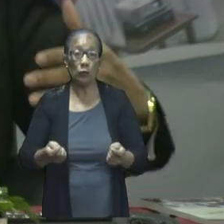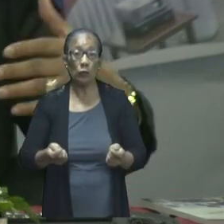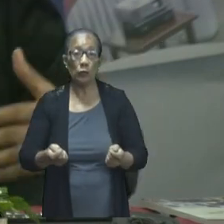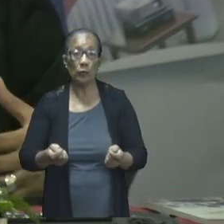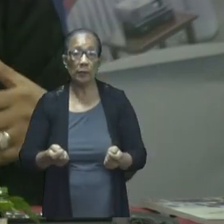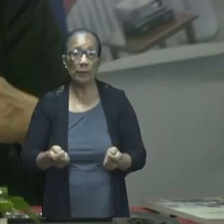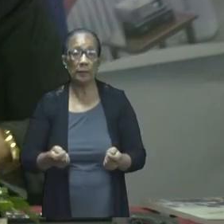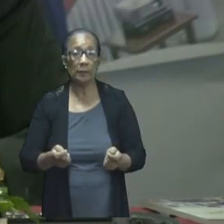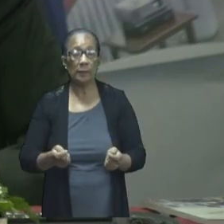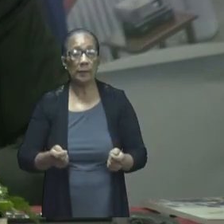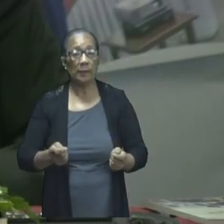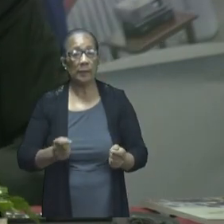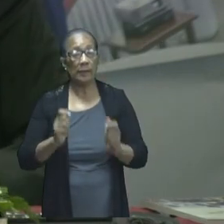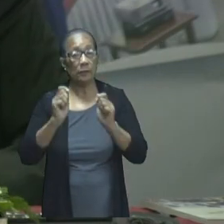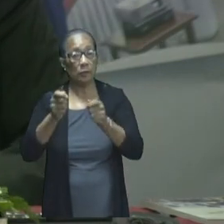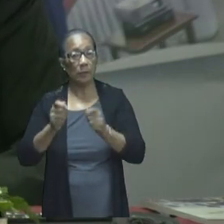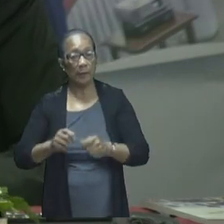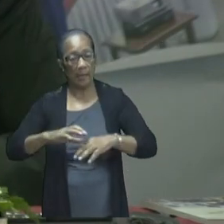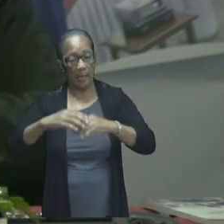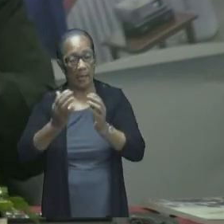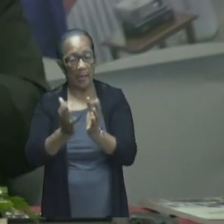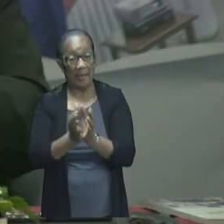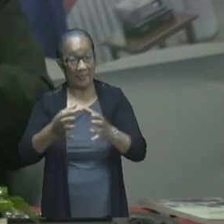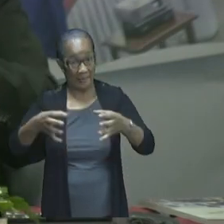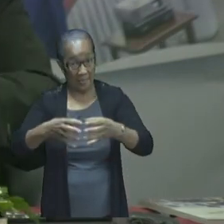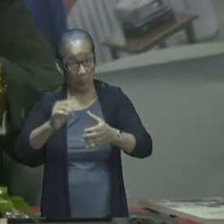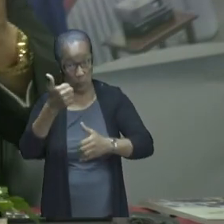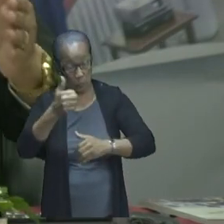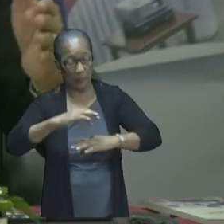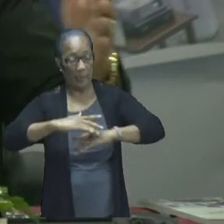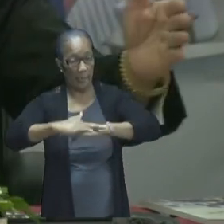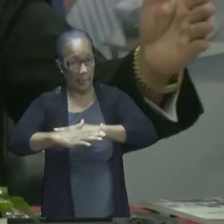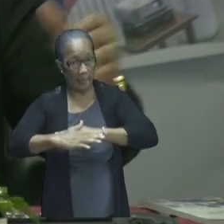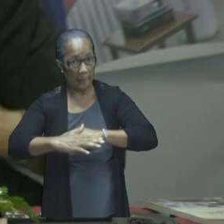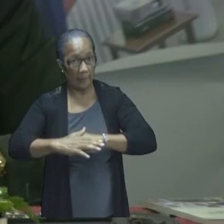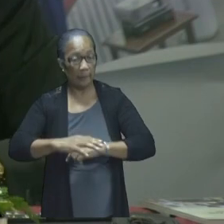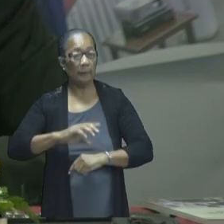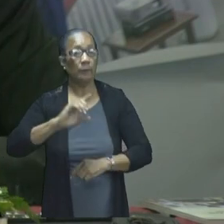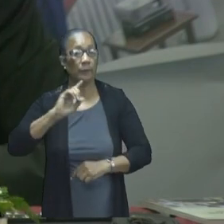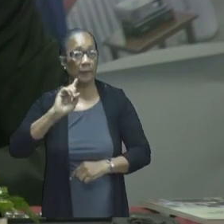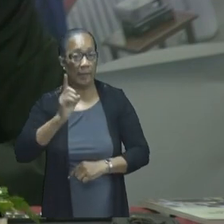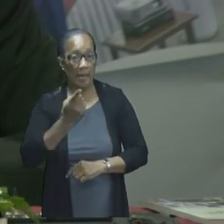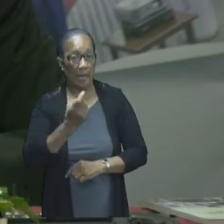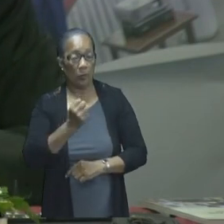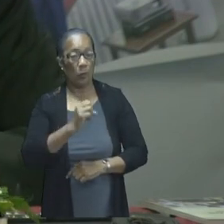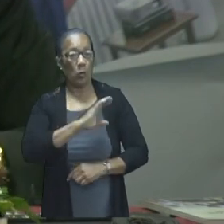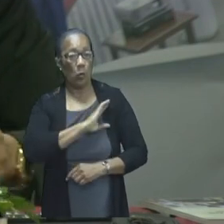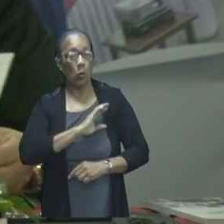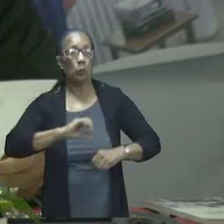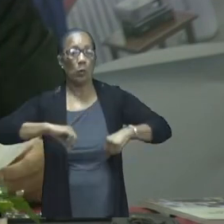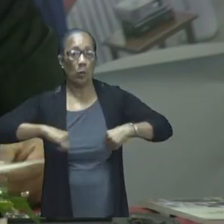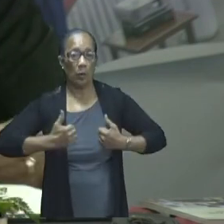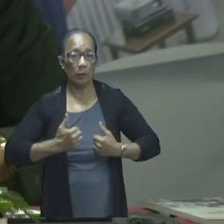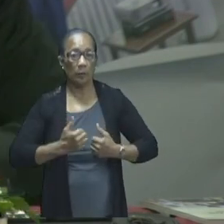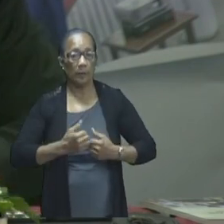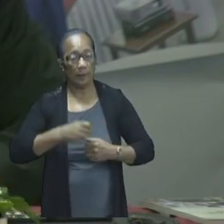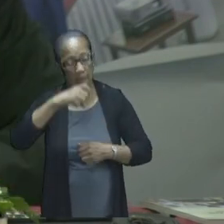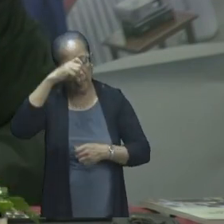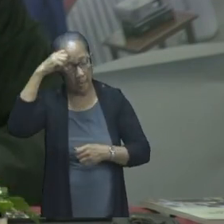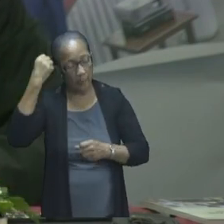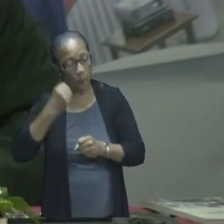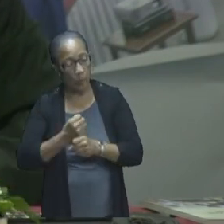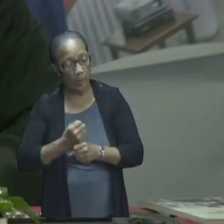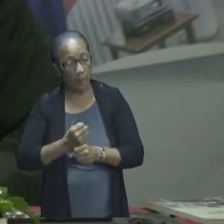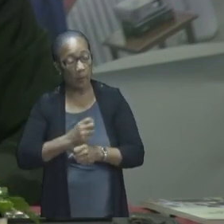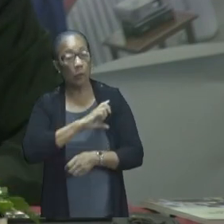instrumentarium allemaal in please moeten zijn en daar dan zullen we ook gestaag aan werken oh luister ook naar de